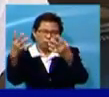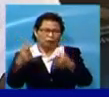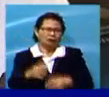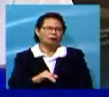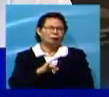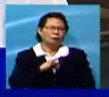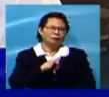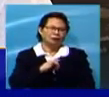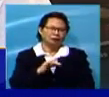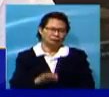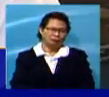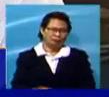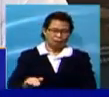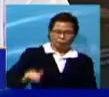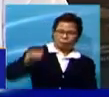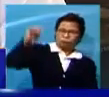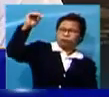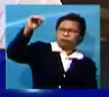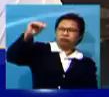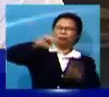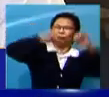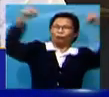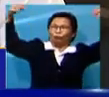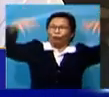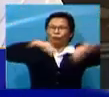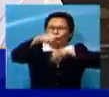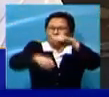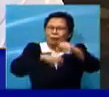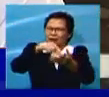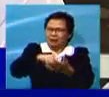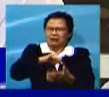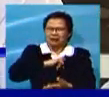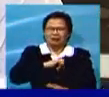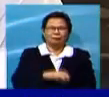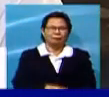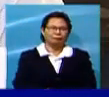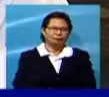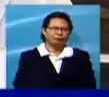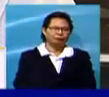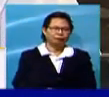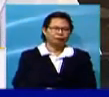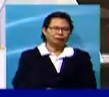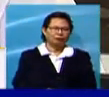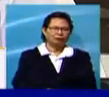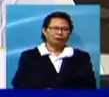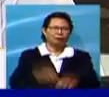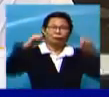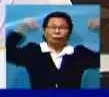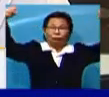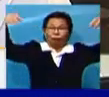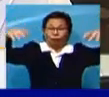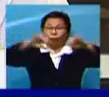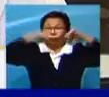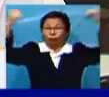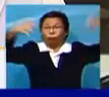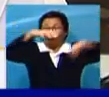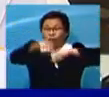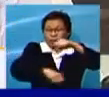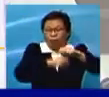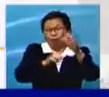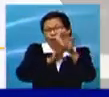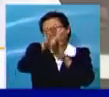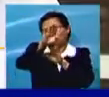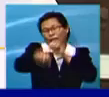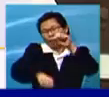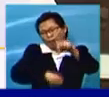di Velodrome ini. Jadi jasa Velodrome ini kepada pembangunan sukan berbasikal amat besar